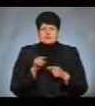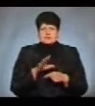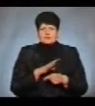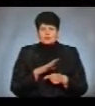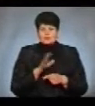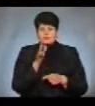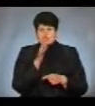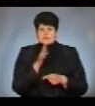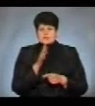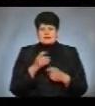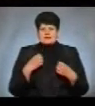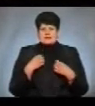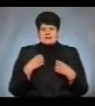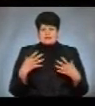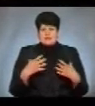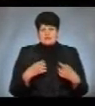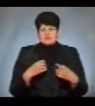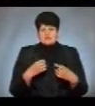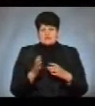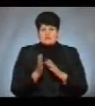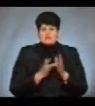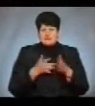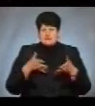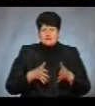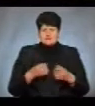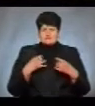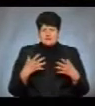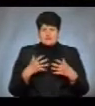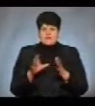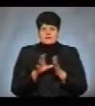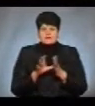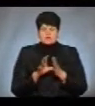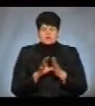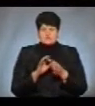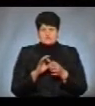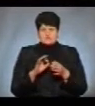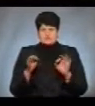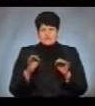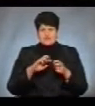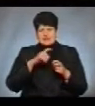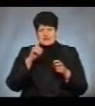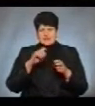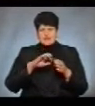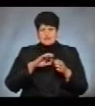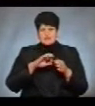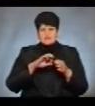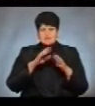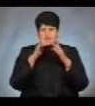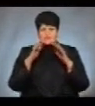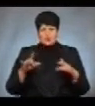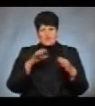часі різдвяних свят, що з електричне замикання проводки, гірлянди, очевидно, ялинкові